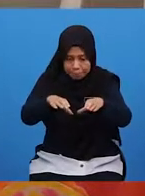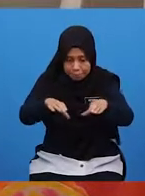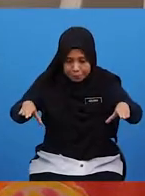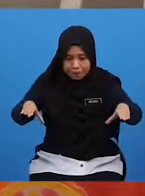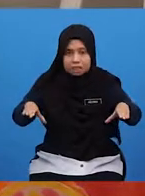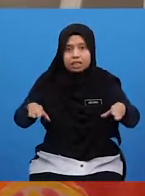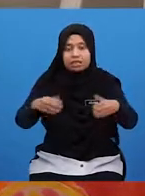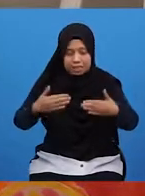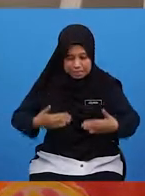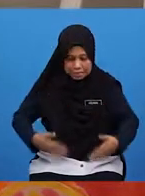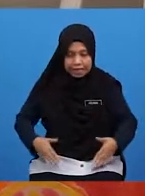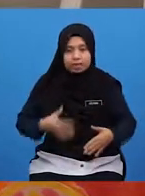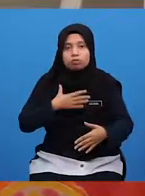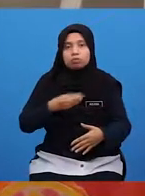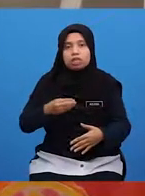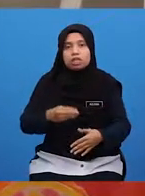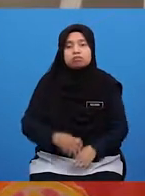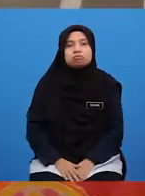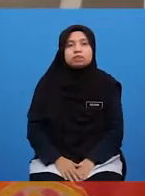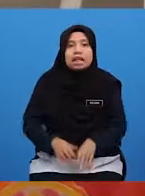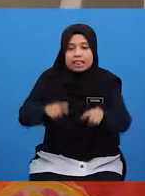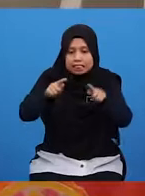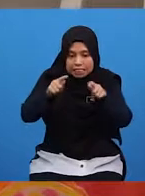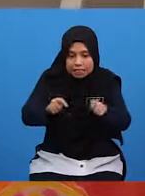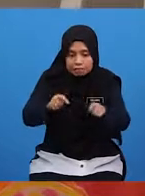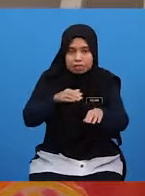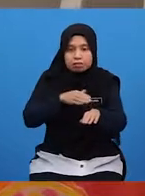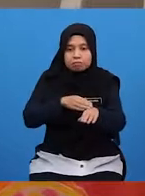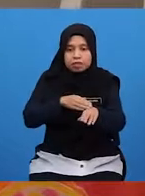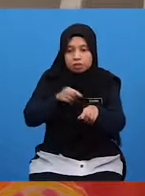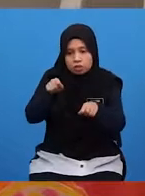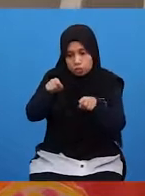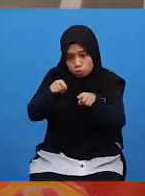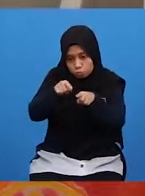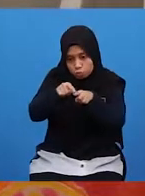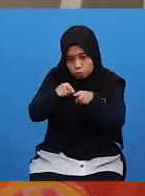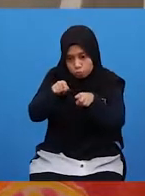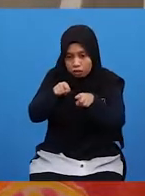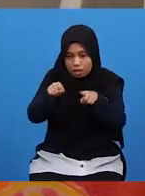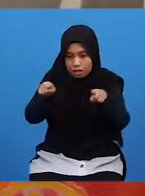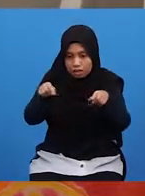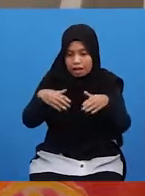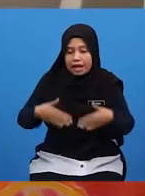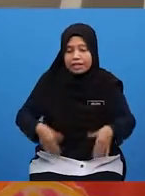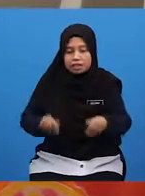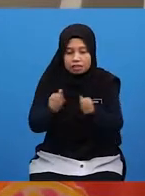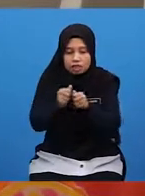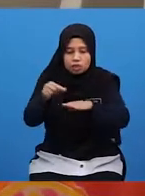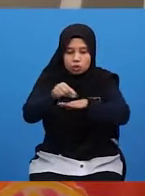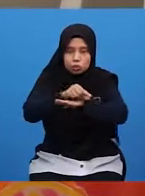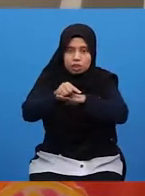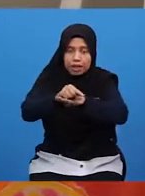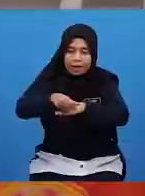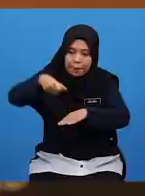merenggangkan kain putih. Tetapkan pada hujung kain kepada pembidang kayu dengan menggunakan